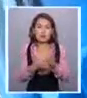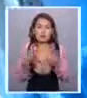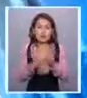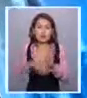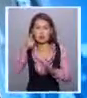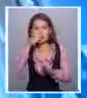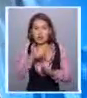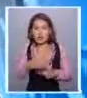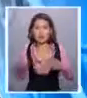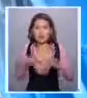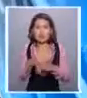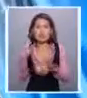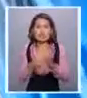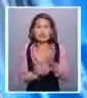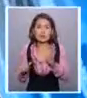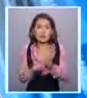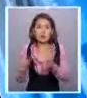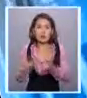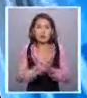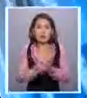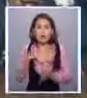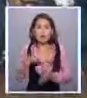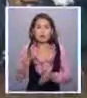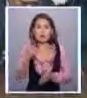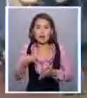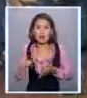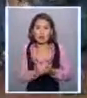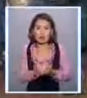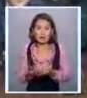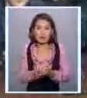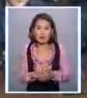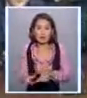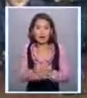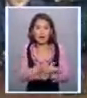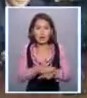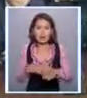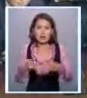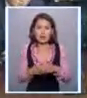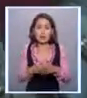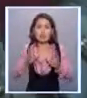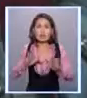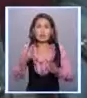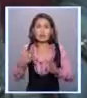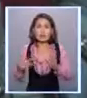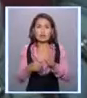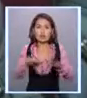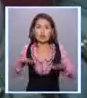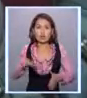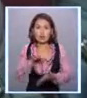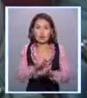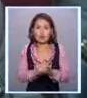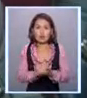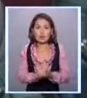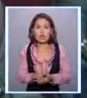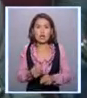құрылған партияға 76 мандаттың 31-і бұйырды. Ал халықтық партия тек 27-ші орынға ғана ие болды. Тағы бір 5 орынды үлкен